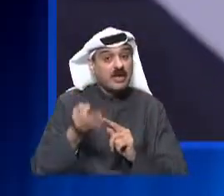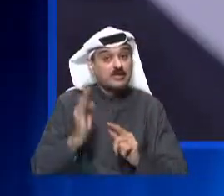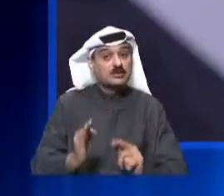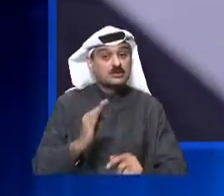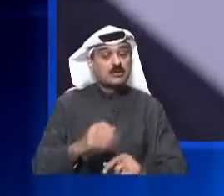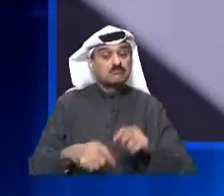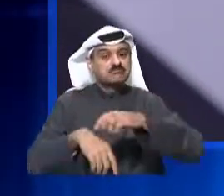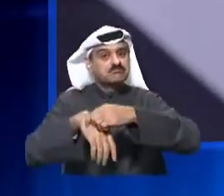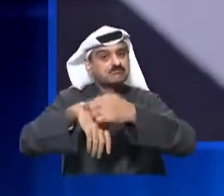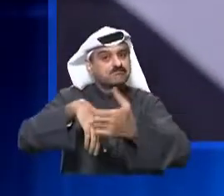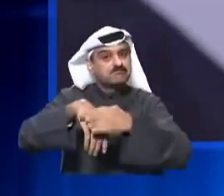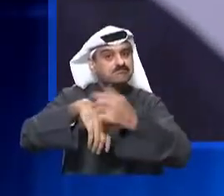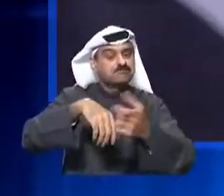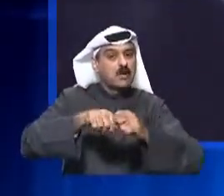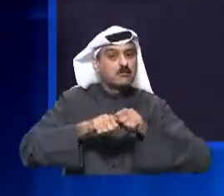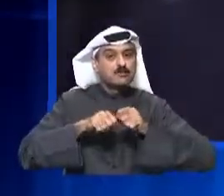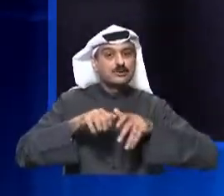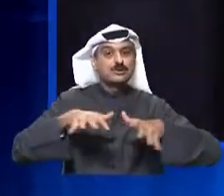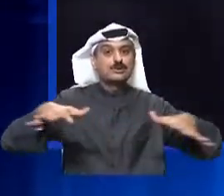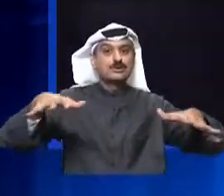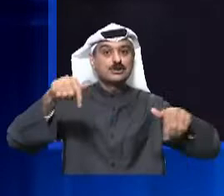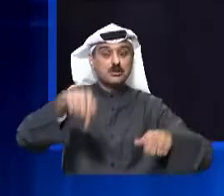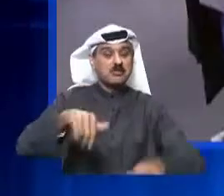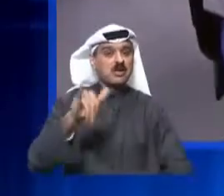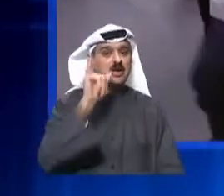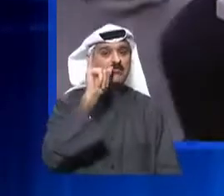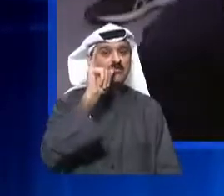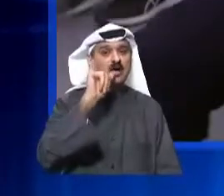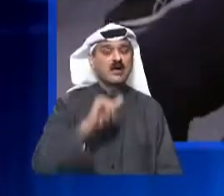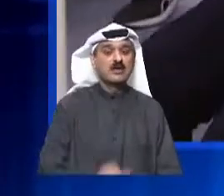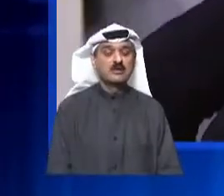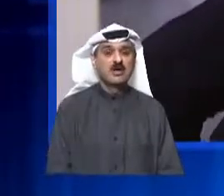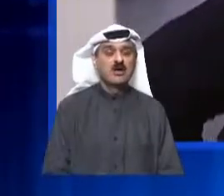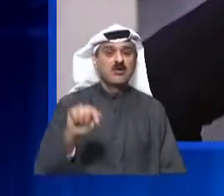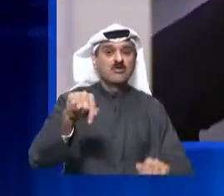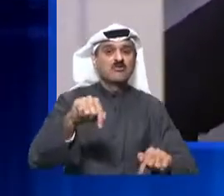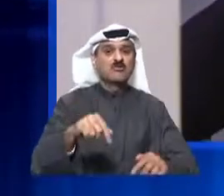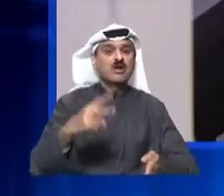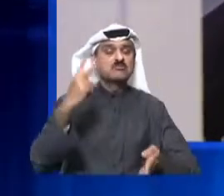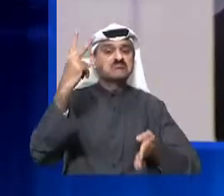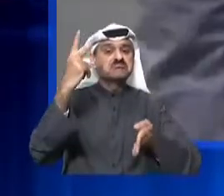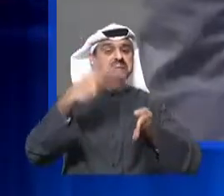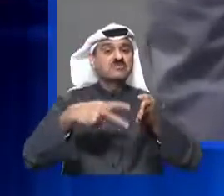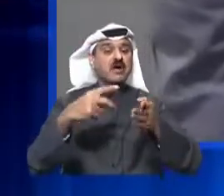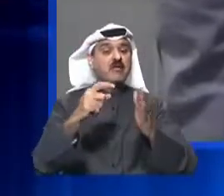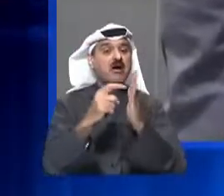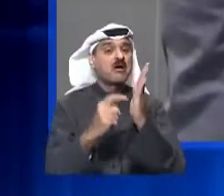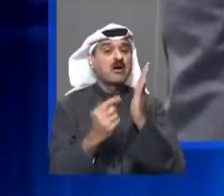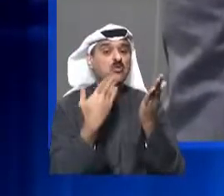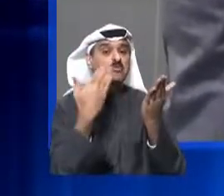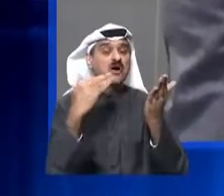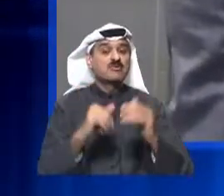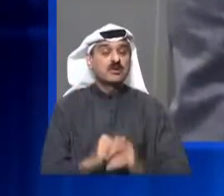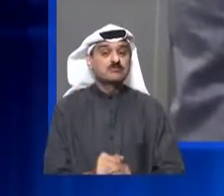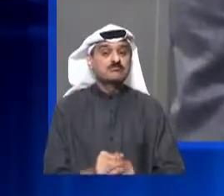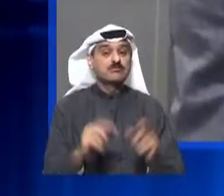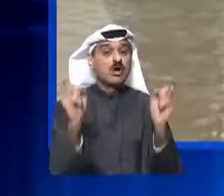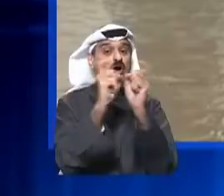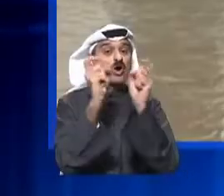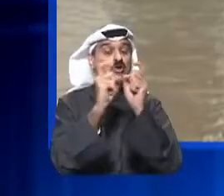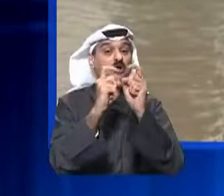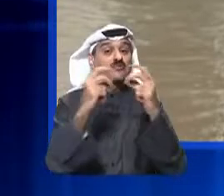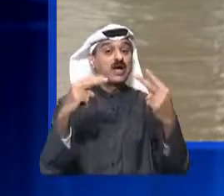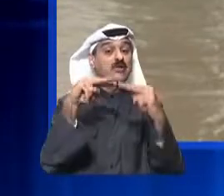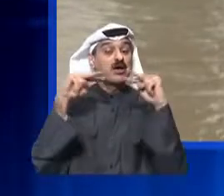في بريطانيا. كما تعلمين بريطانيا من الدول القليلة في العالم التي لا توجد فيها قواعد. إذا أحد شاهد مباريات كرة القدم أو